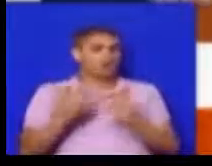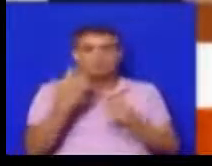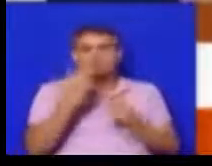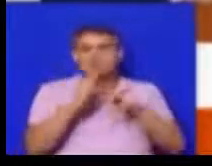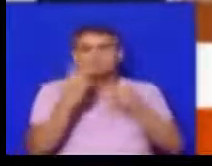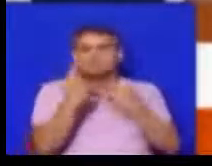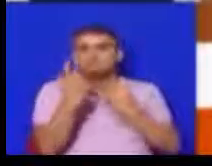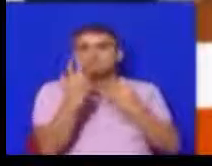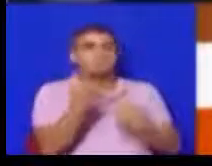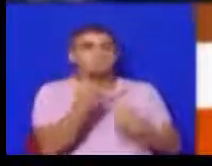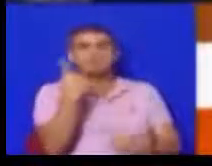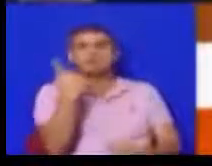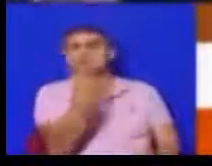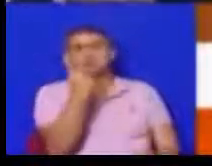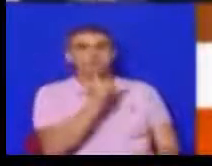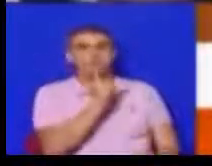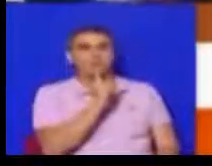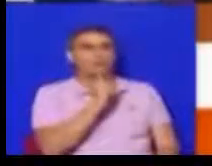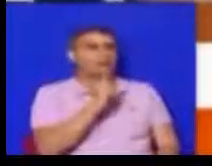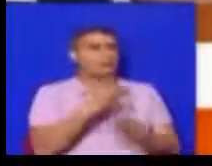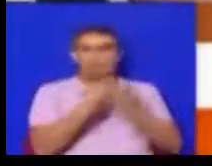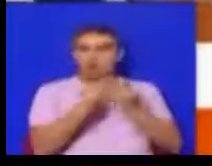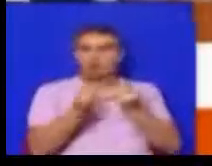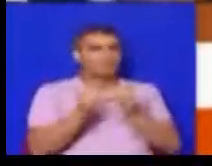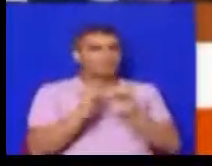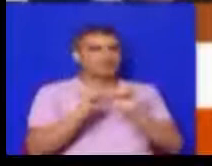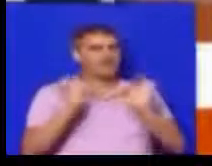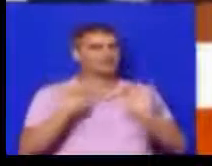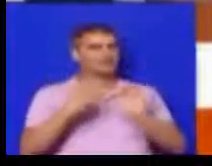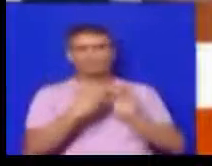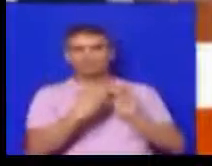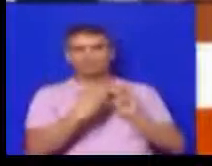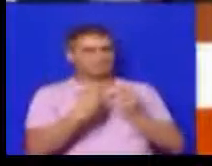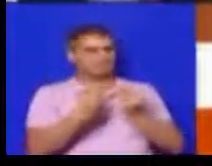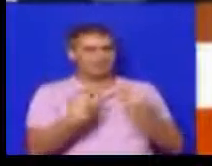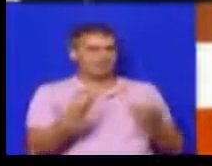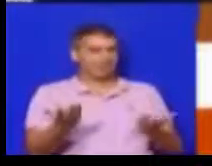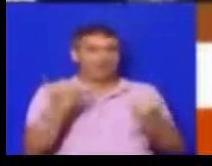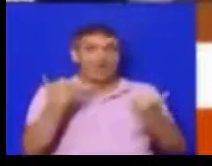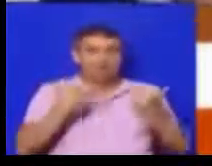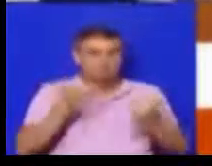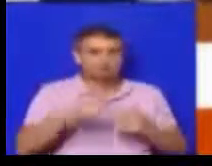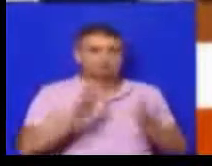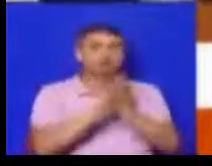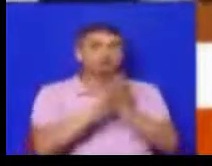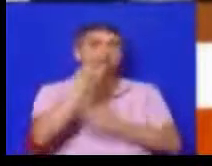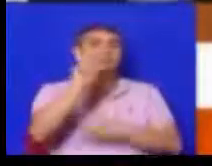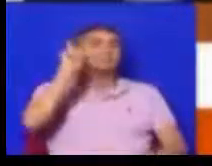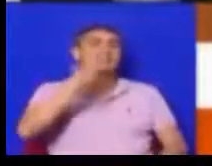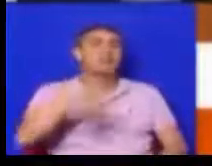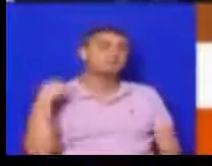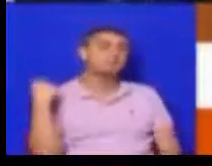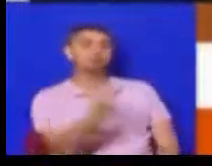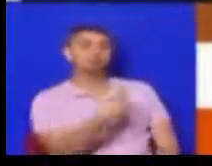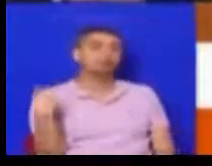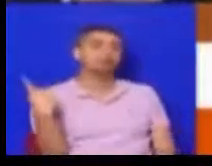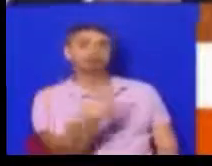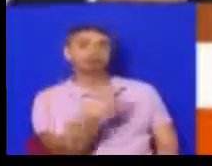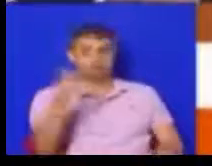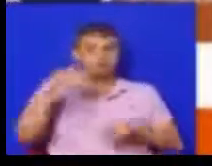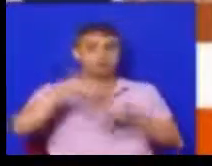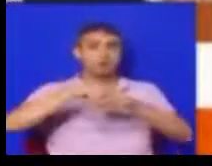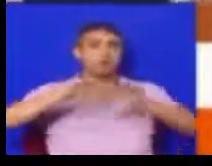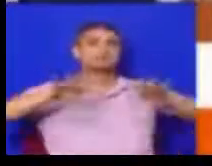של צנטריפוגות וללא חומר גרעיני מאושר. היום יש להם 18,000 צנטריפוגות, מהם